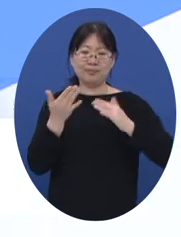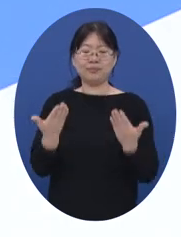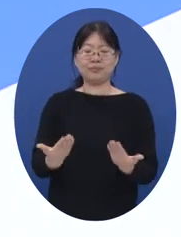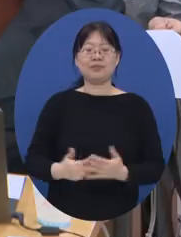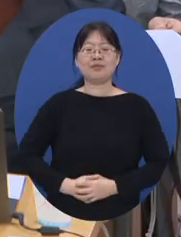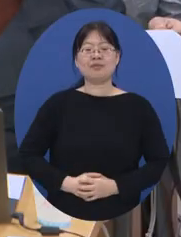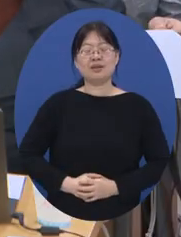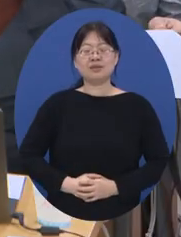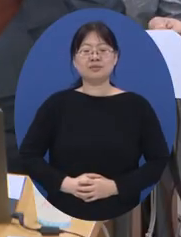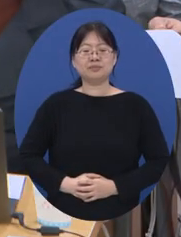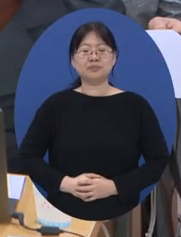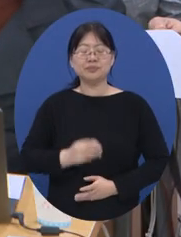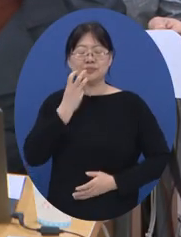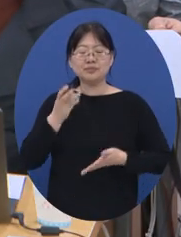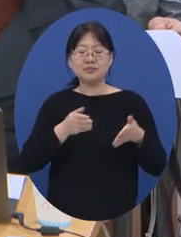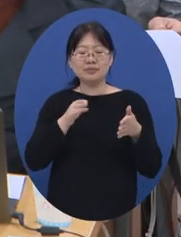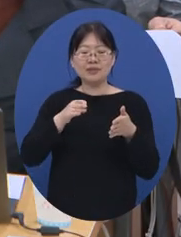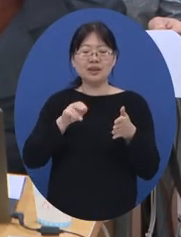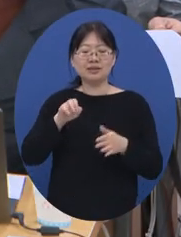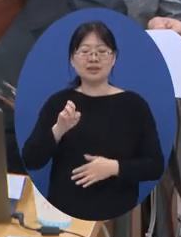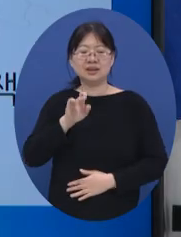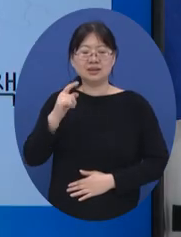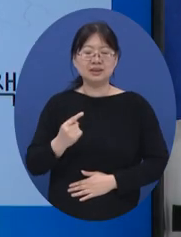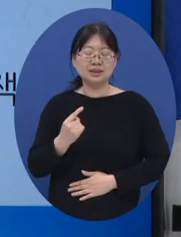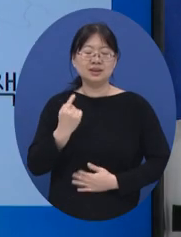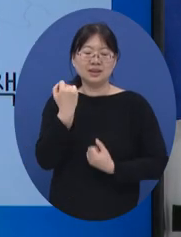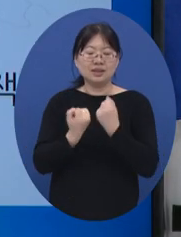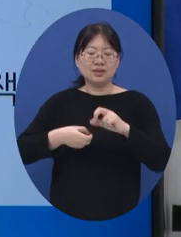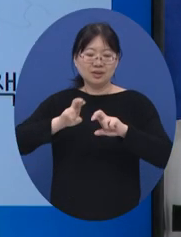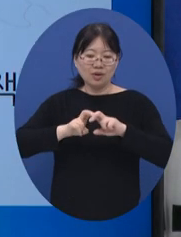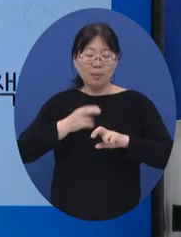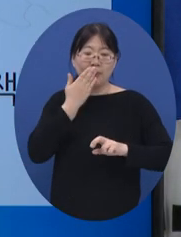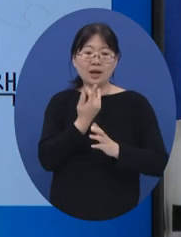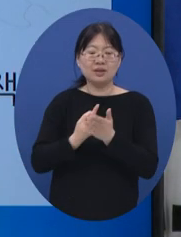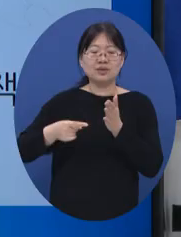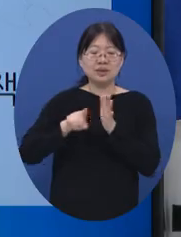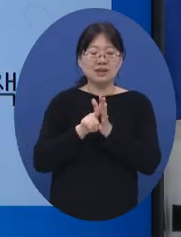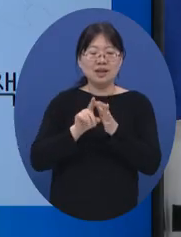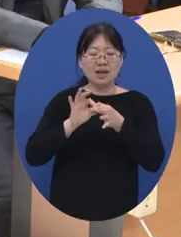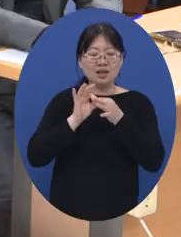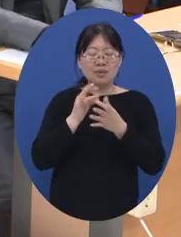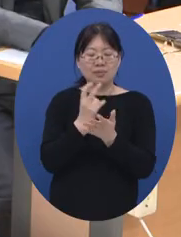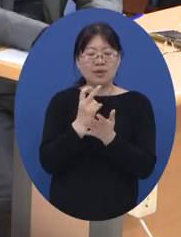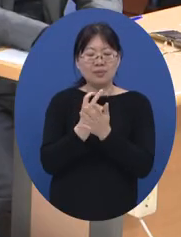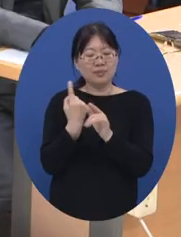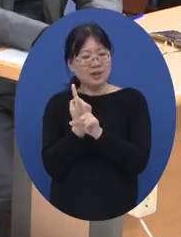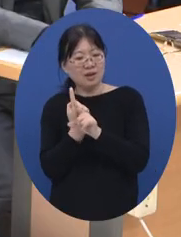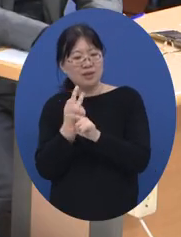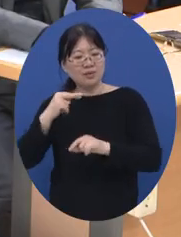다하도록 하겠습니다. 경기도는 스마트 모빌리티를 자전거 도로에서 탈수 있도록 관련